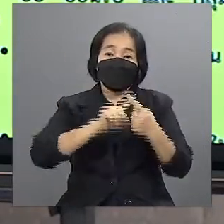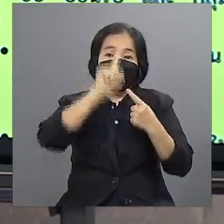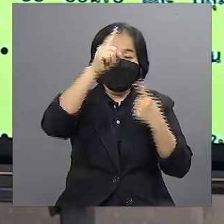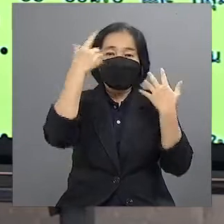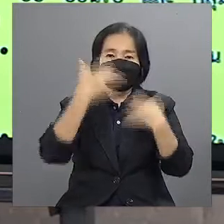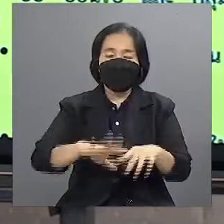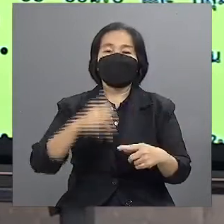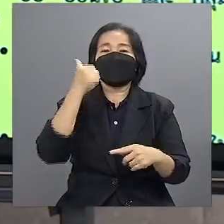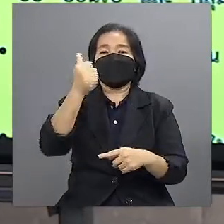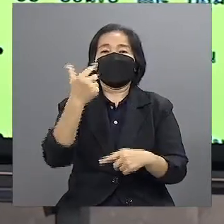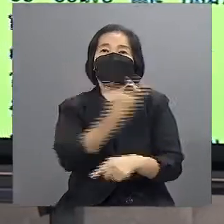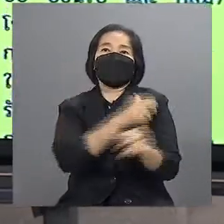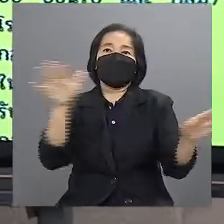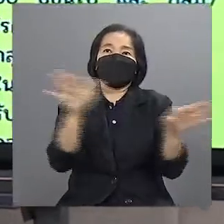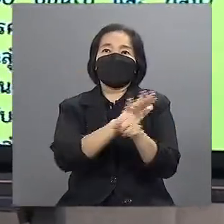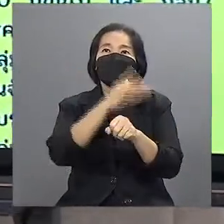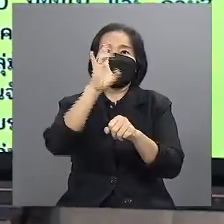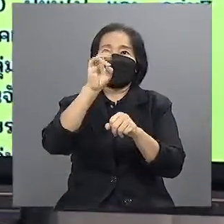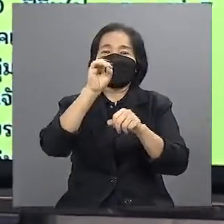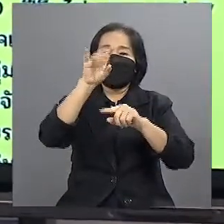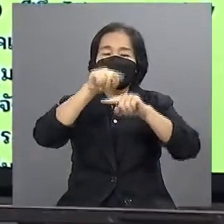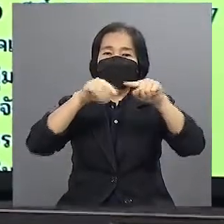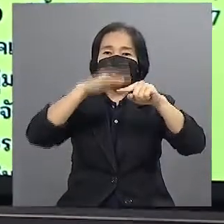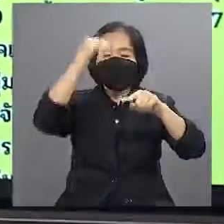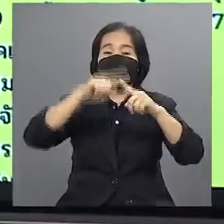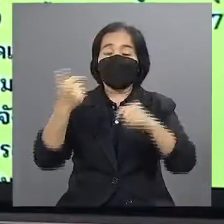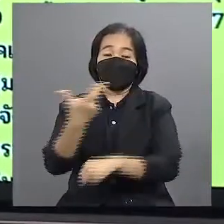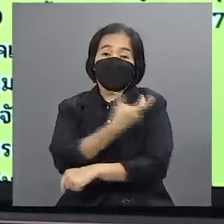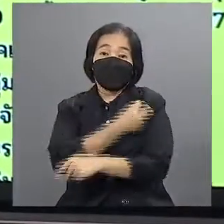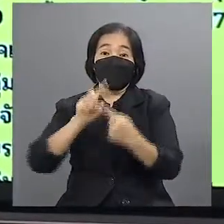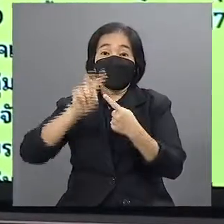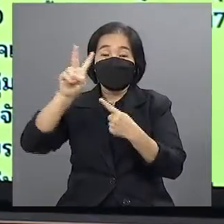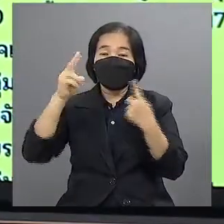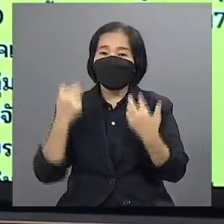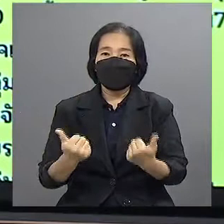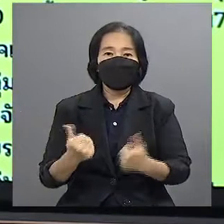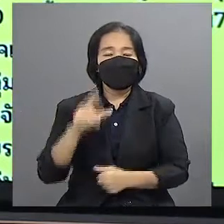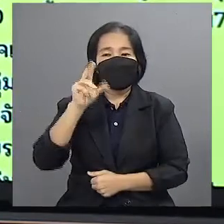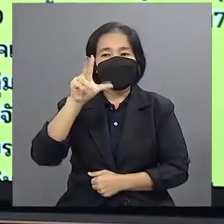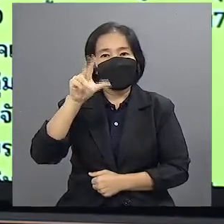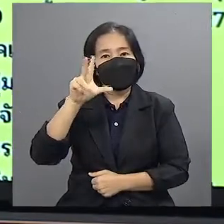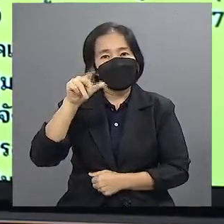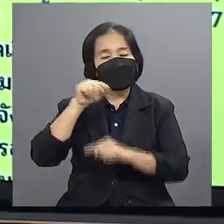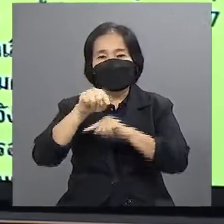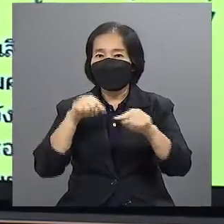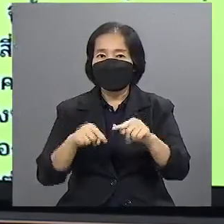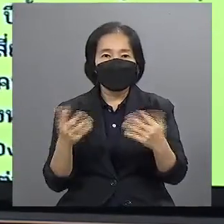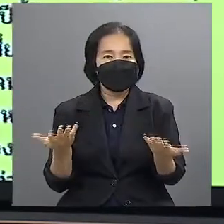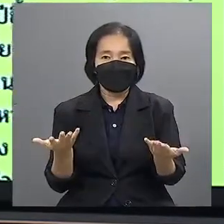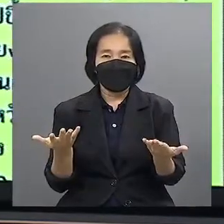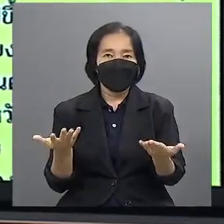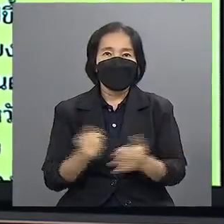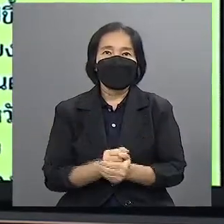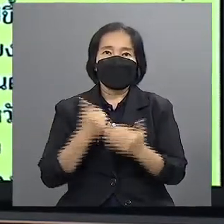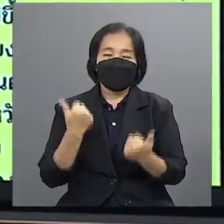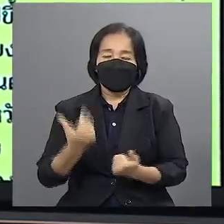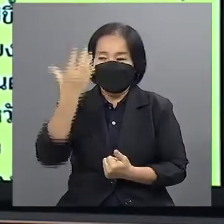มันเกิน 70%เล็กด้อยค่ะแต่สำหรบเข็สองข้อมูลลาสุ บอก 33.17% เองค่เหลอเวลาอีกประมาณ